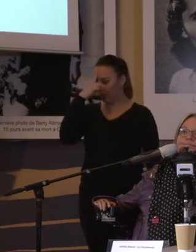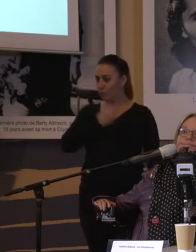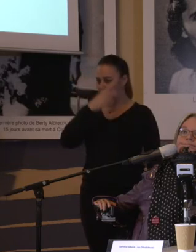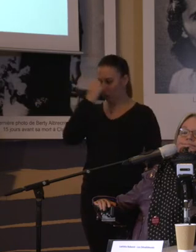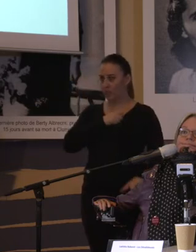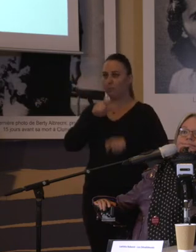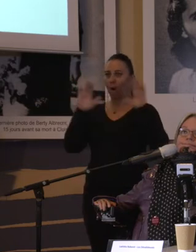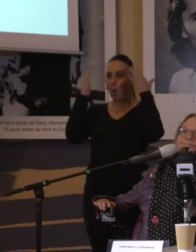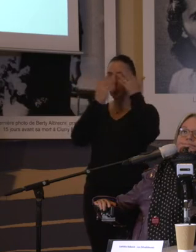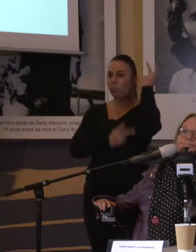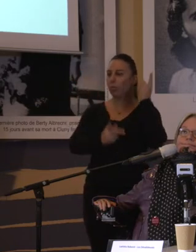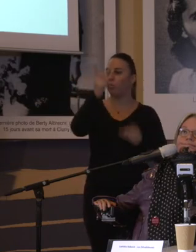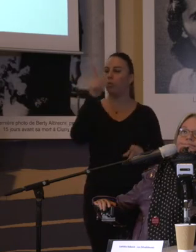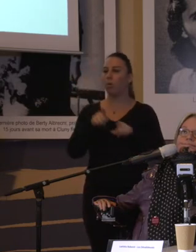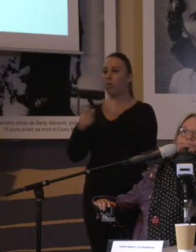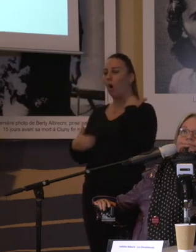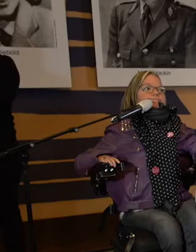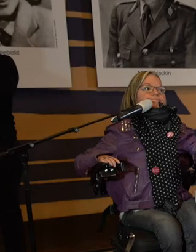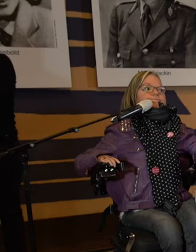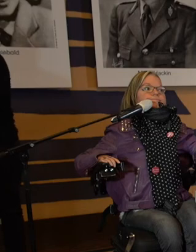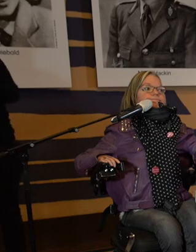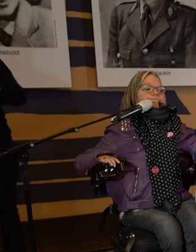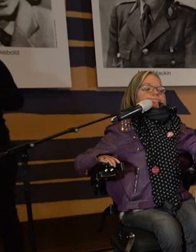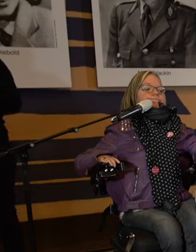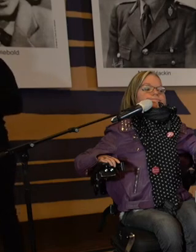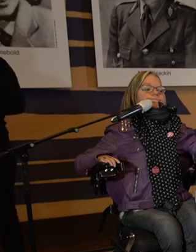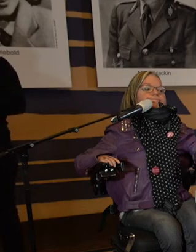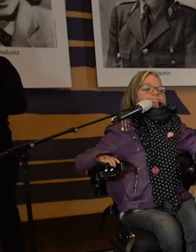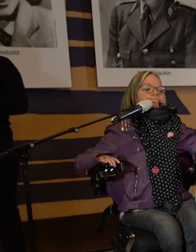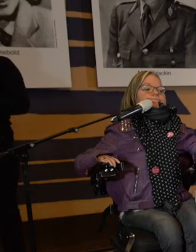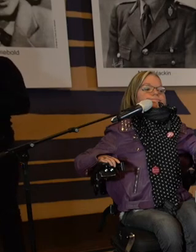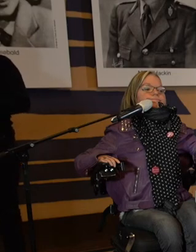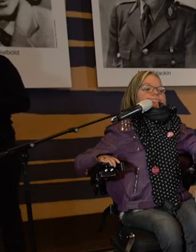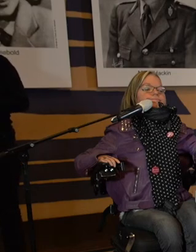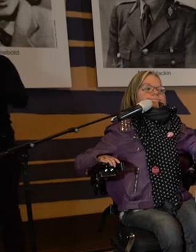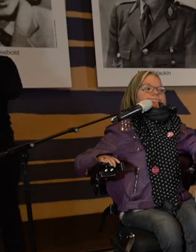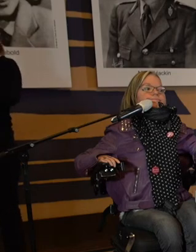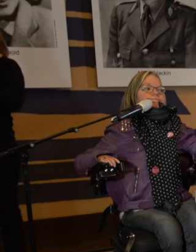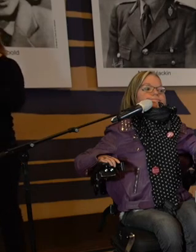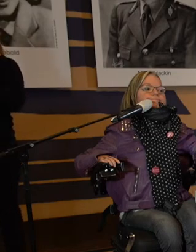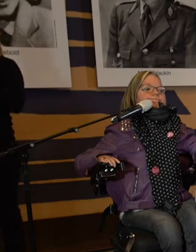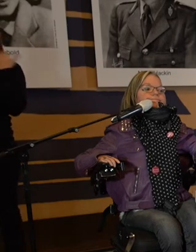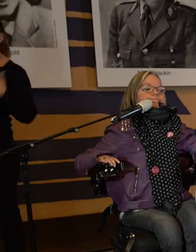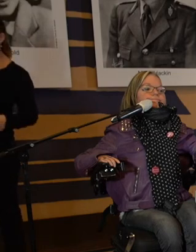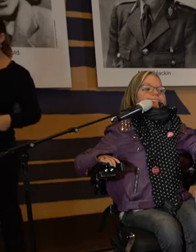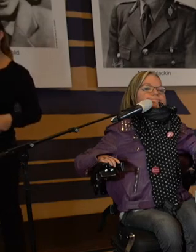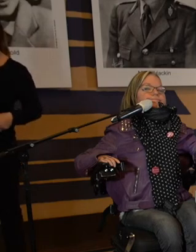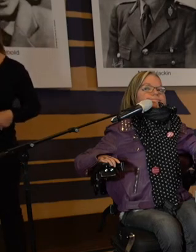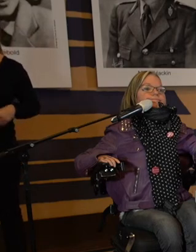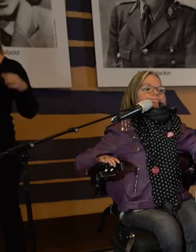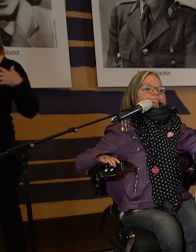autistes ou de personnes avec des handicaps psy. Et puis dernièrement, les personnes mortes dans des